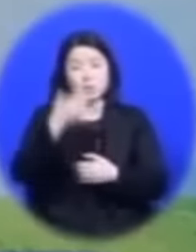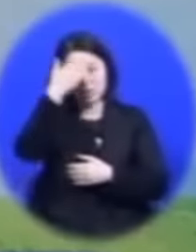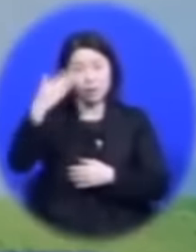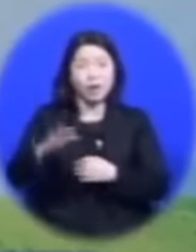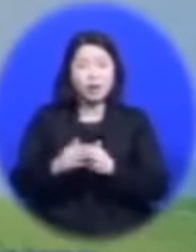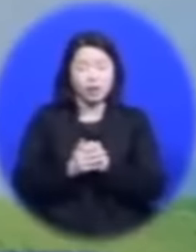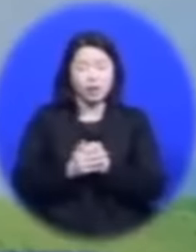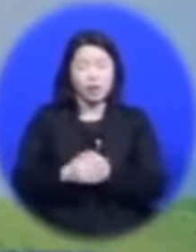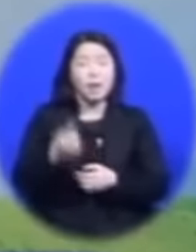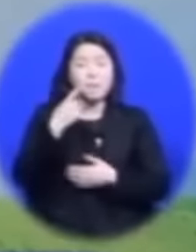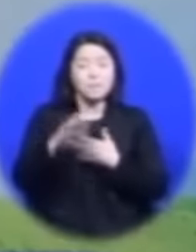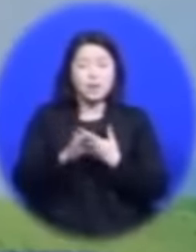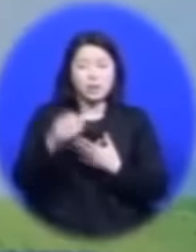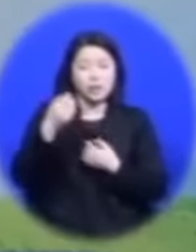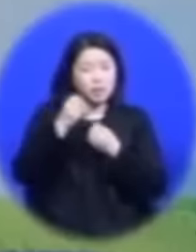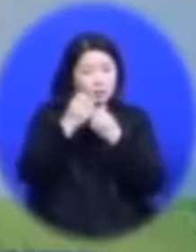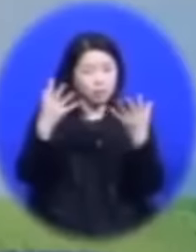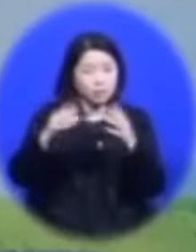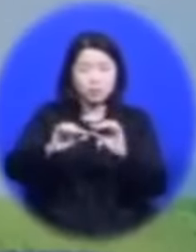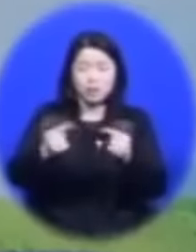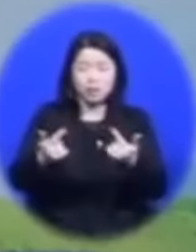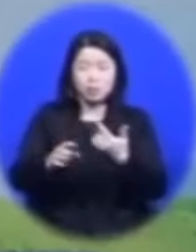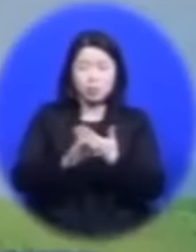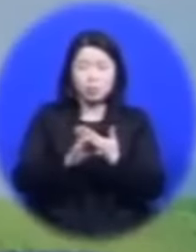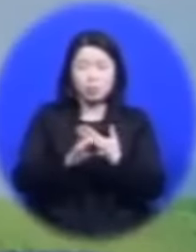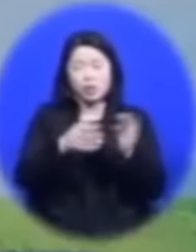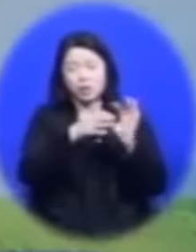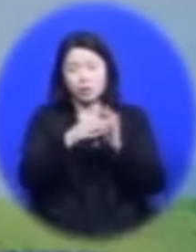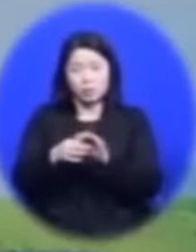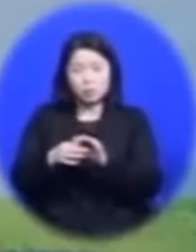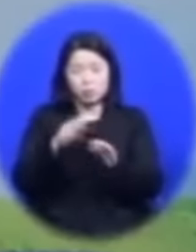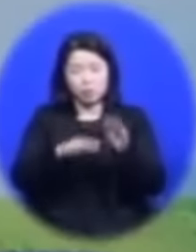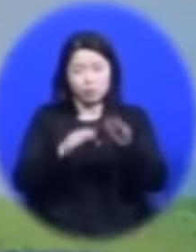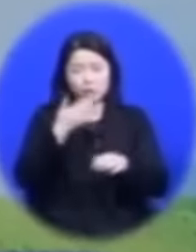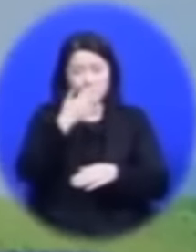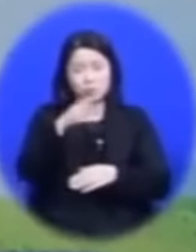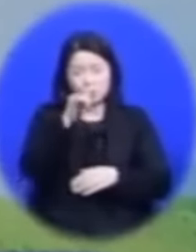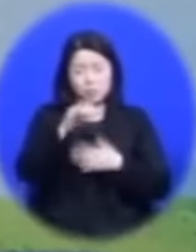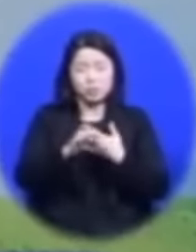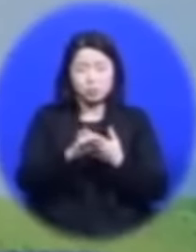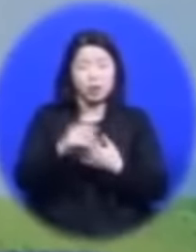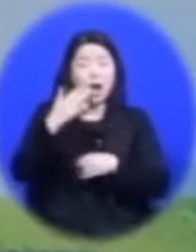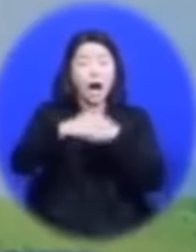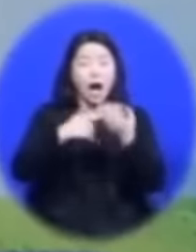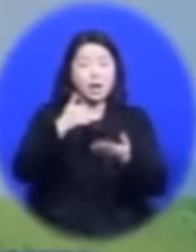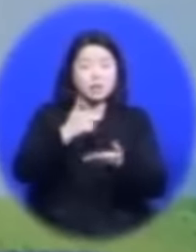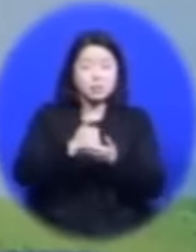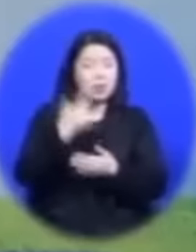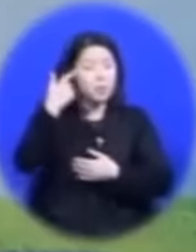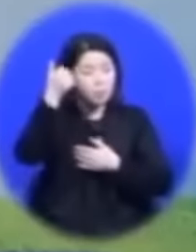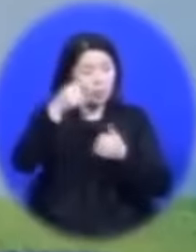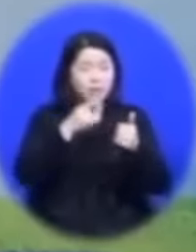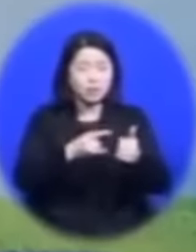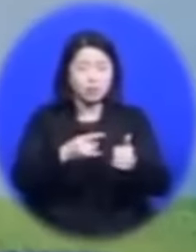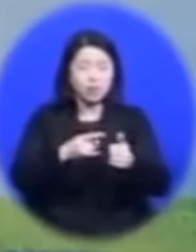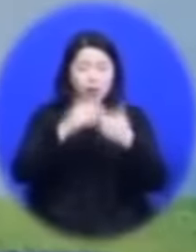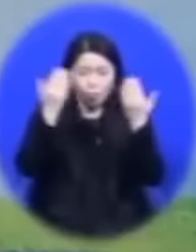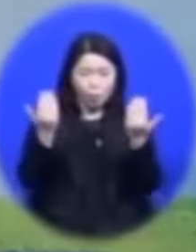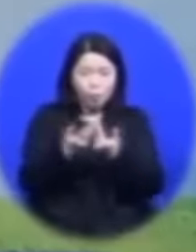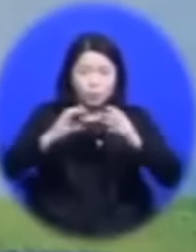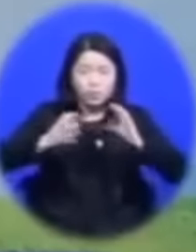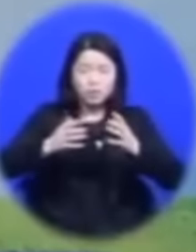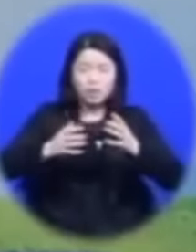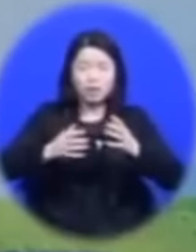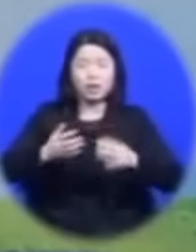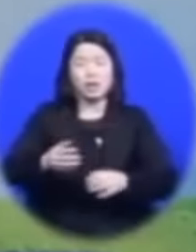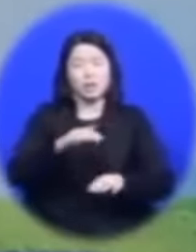안 터지고 목사님이 계속 다니실 수 있으면 하나님께서 목사님에게 다시 온 세상에 다니면서 복음 전하라는 뜻인